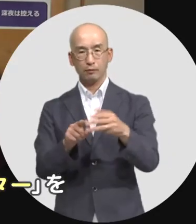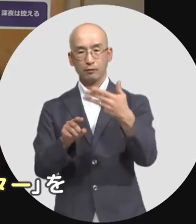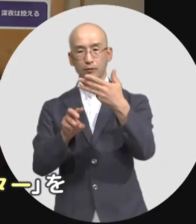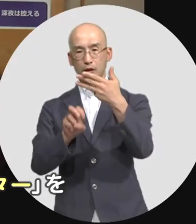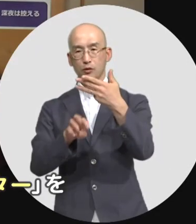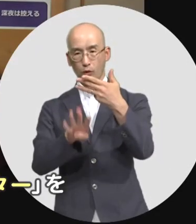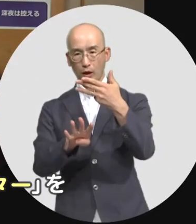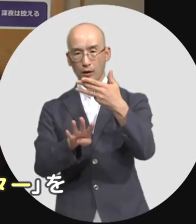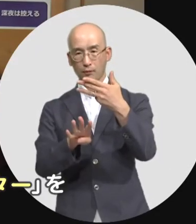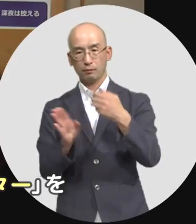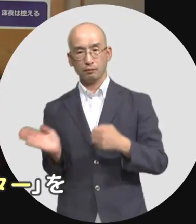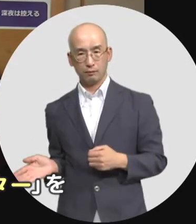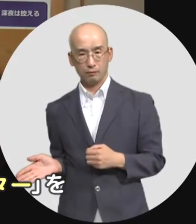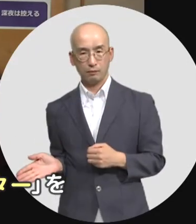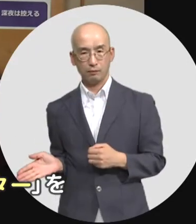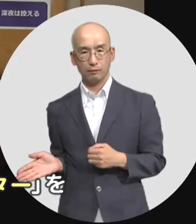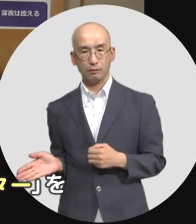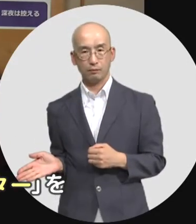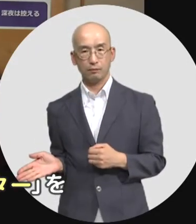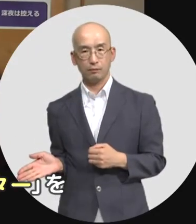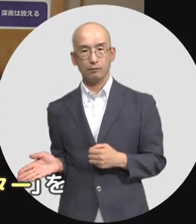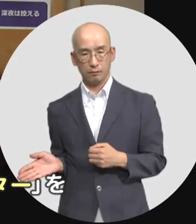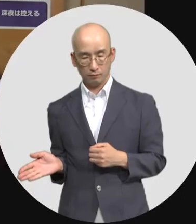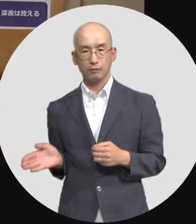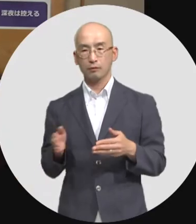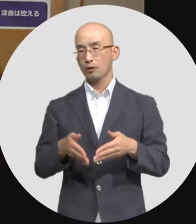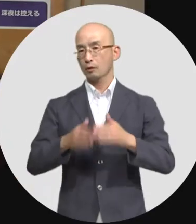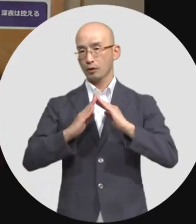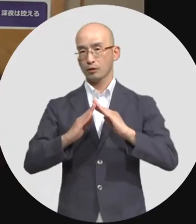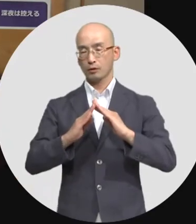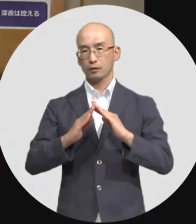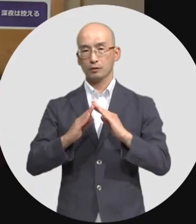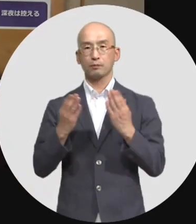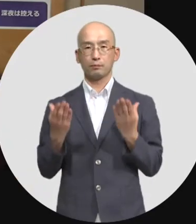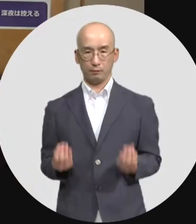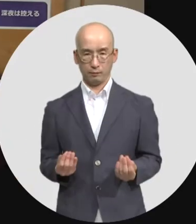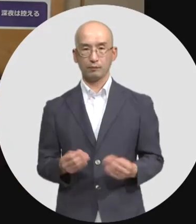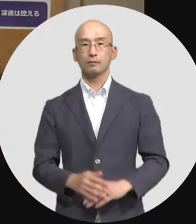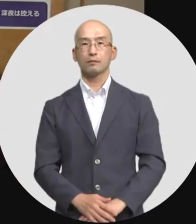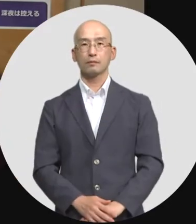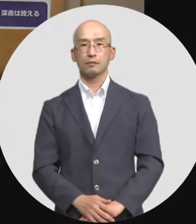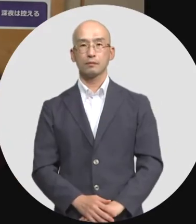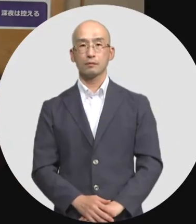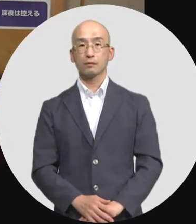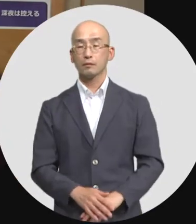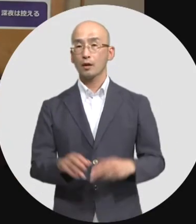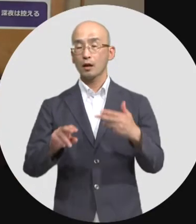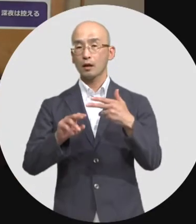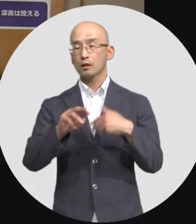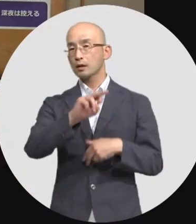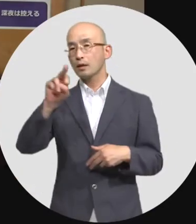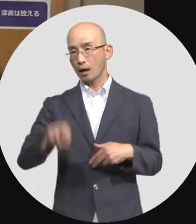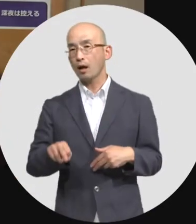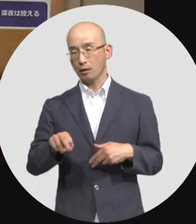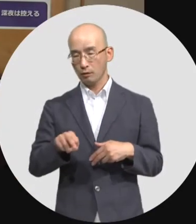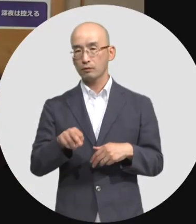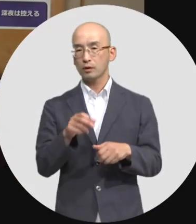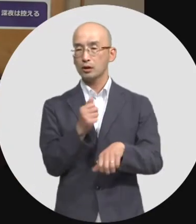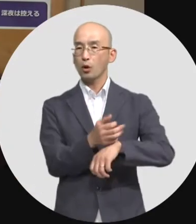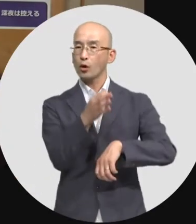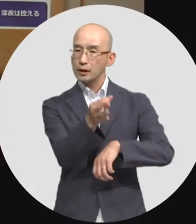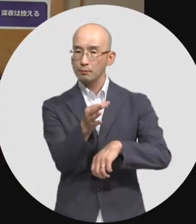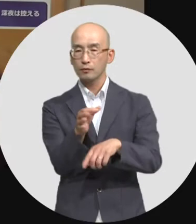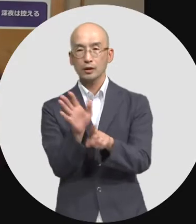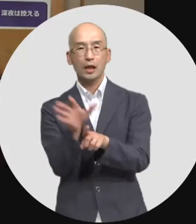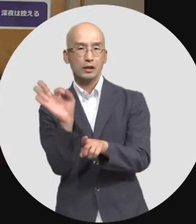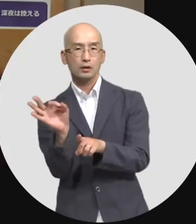24日に京都府慰労金支援金事務センターを開設することといたしました。まあ、センターでは慰労金支援金を速